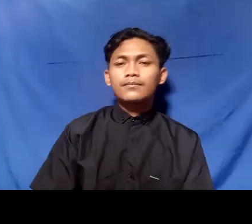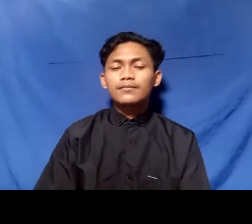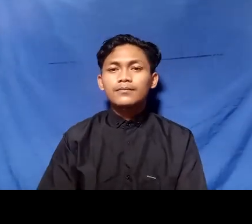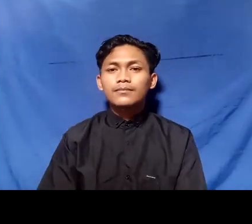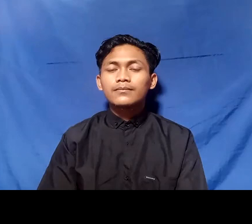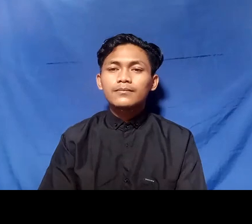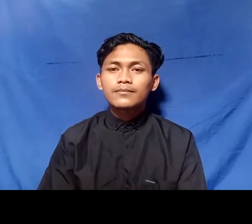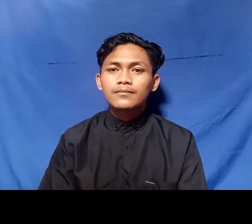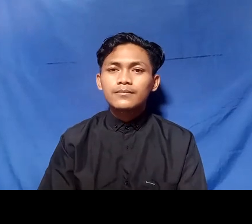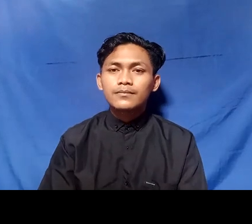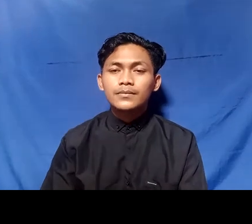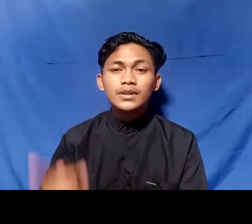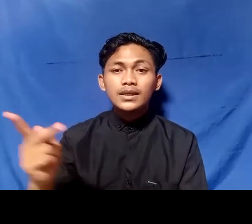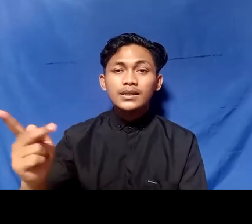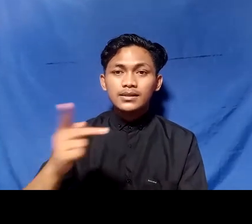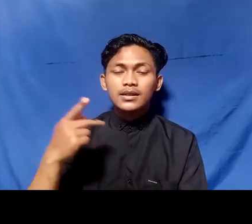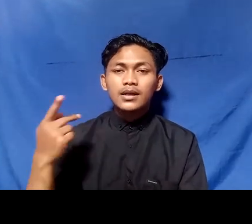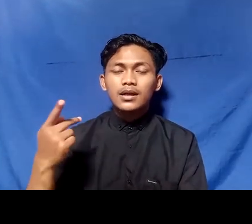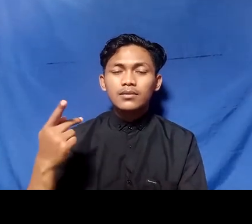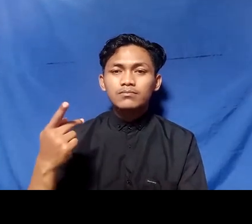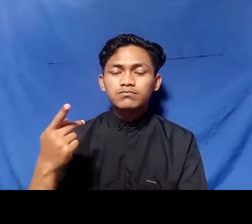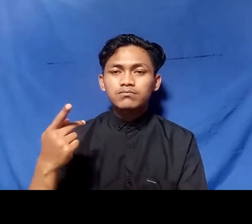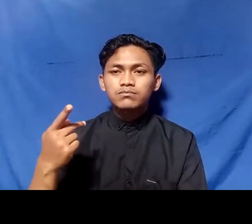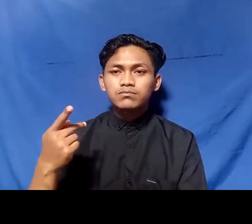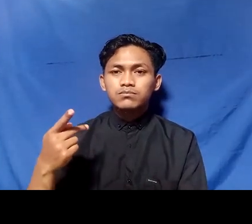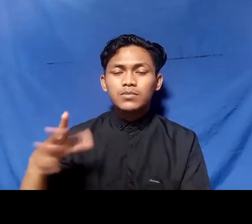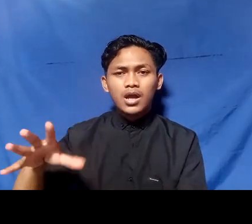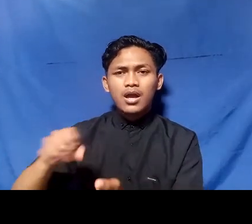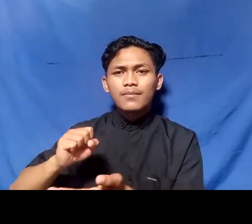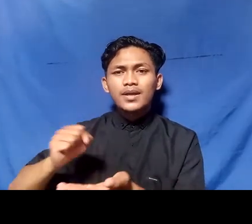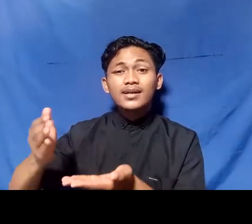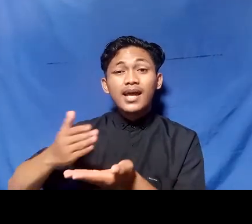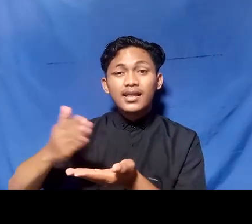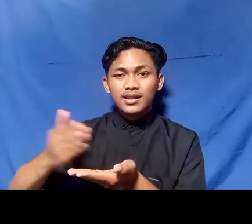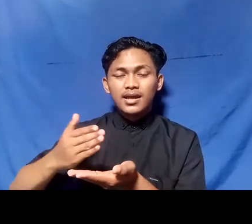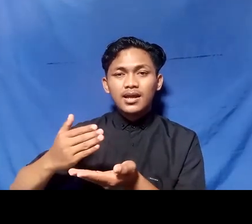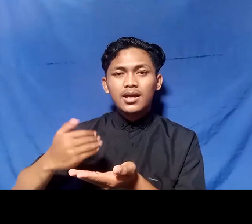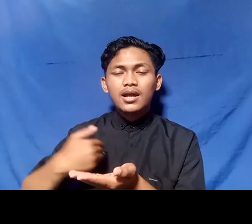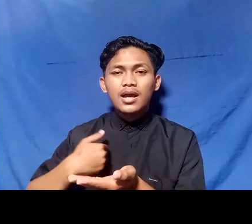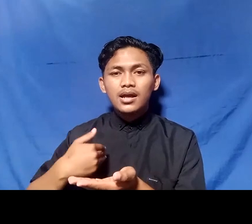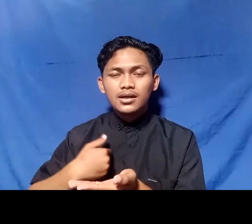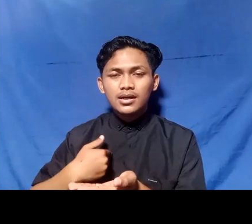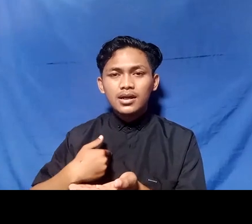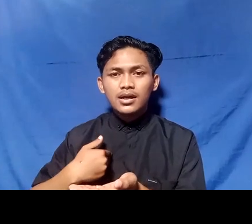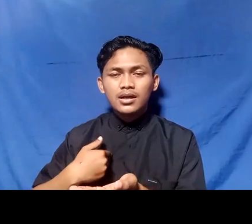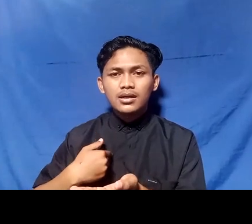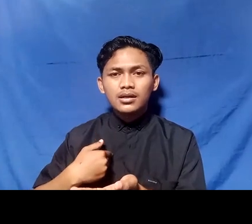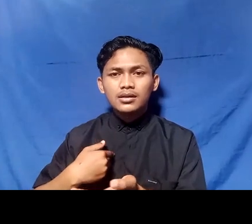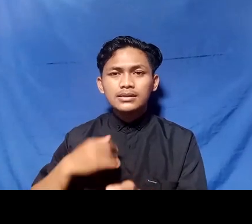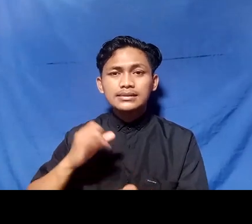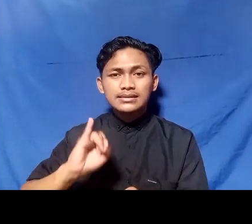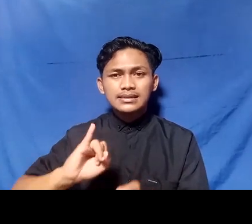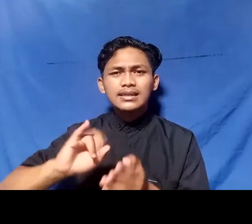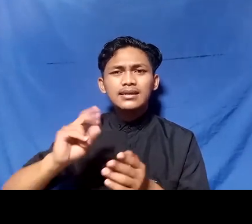kalau kita menginput Meta data di situ masih ada kolom url gitu ya